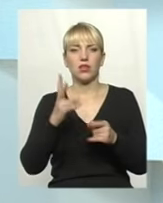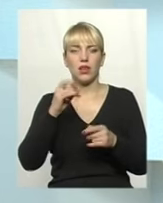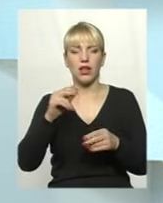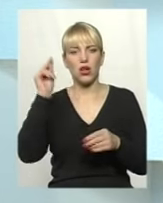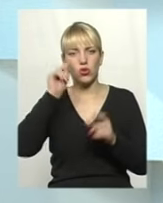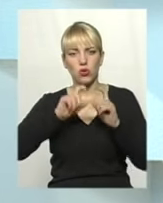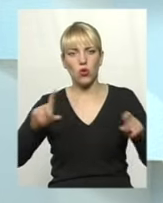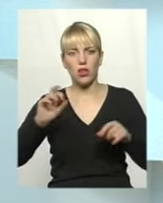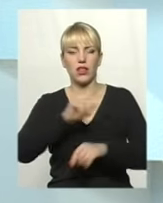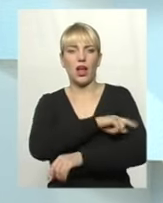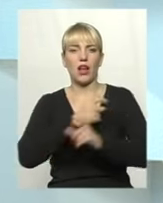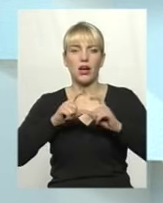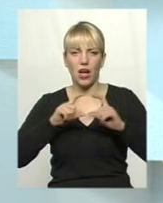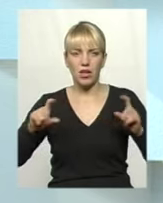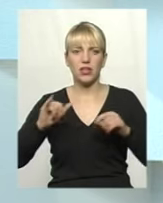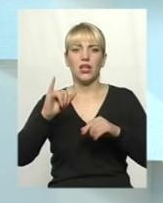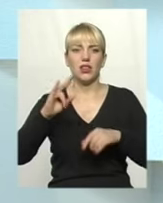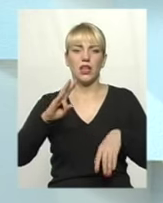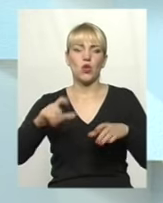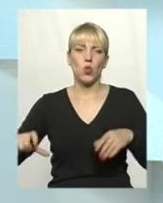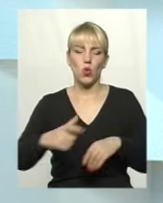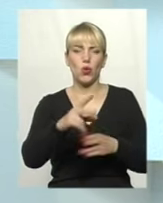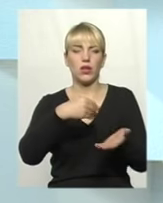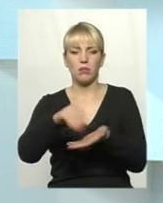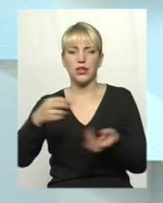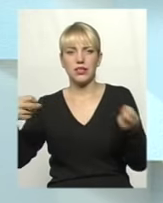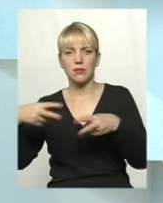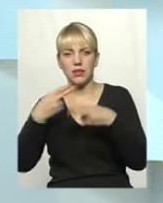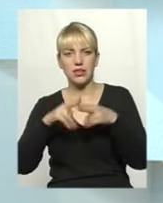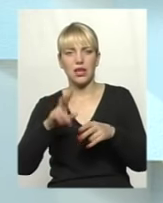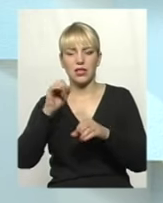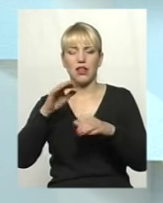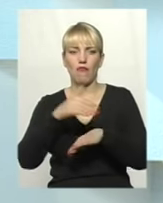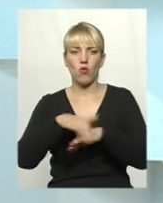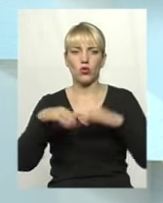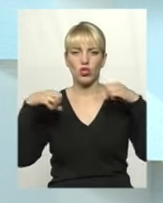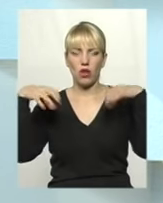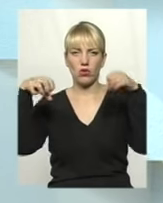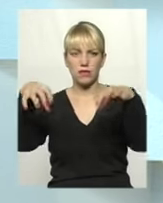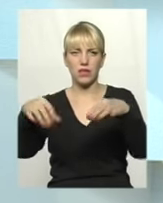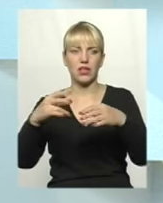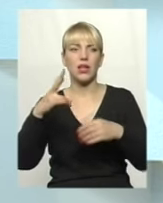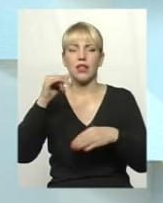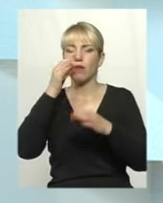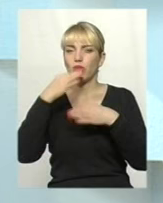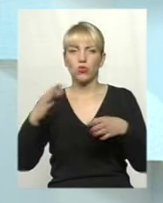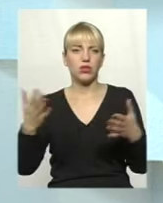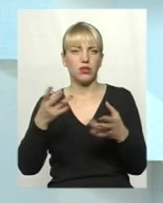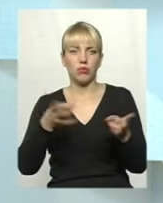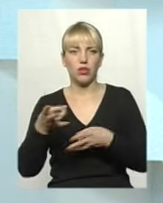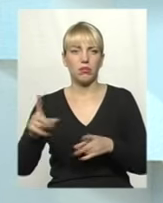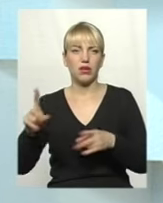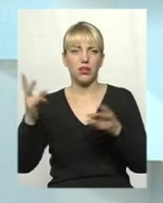на дороги, на придбання спецтехніки, на вуличне освітлення, ну, на будь-які потреби,